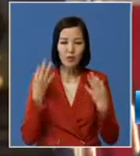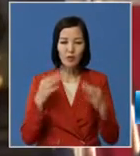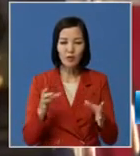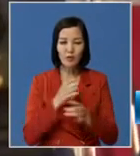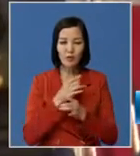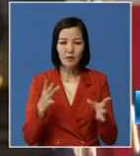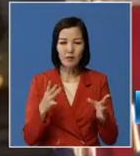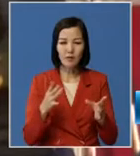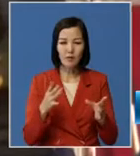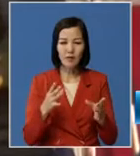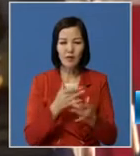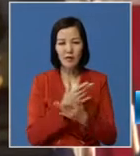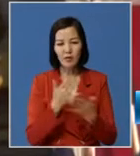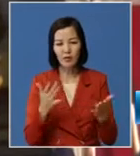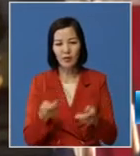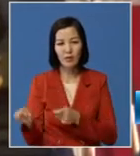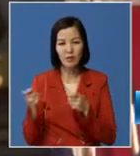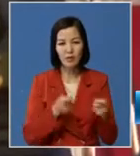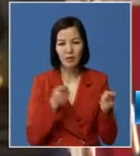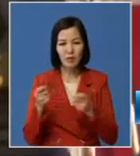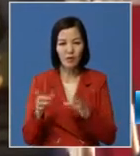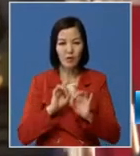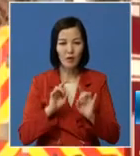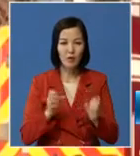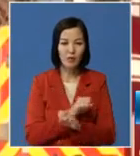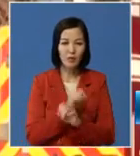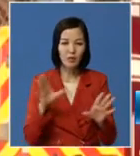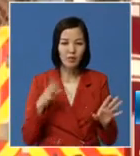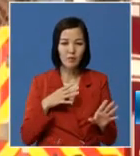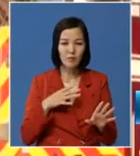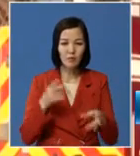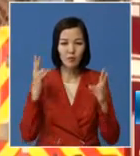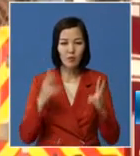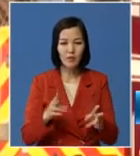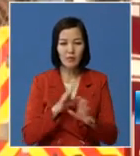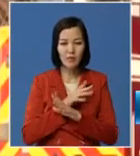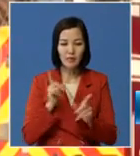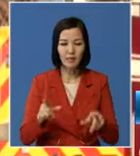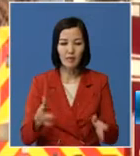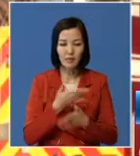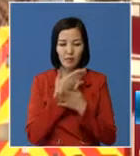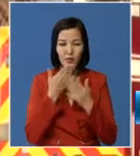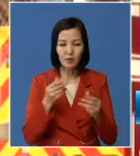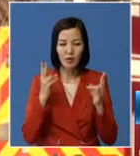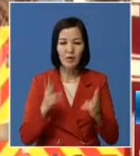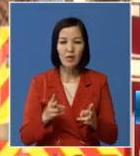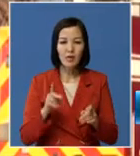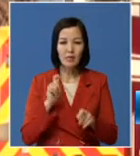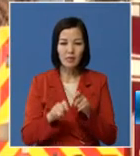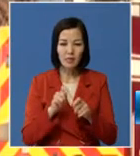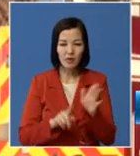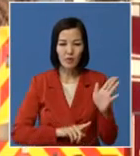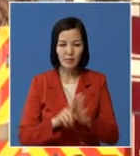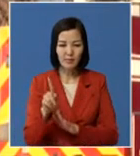мейрамына пиротехникалық заттарды тасымалдау кезінде болған. Абырой болғанда оқыс оқиғадан қаза тапқандар жоқ. Қазір апатқа қатысты тергеу